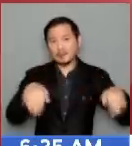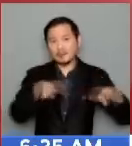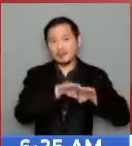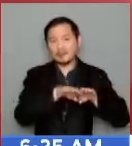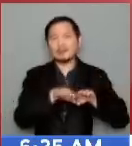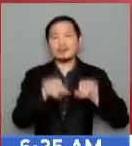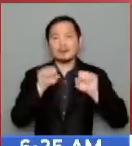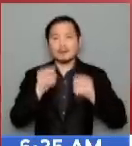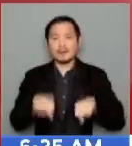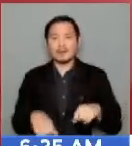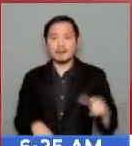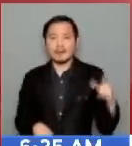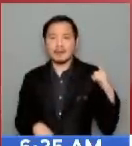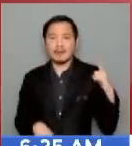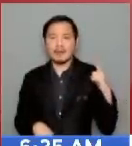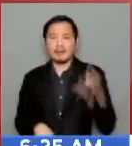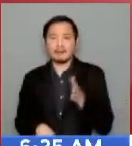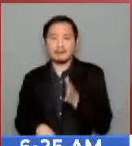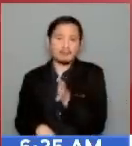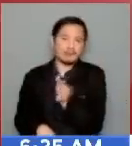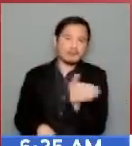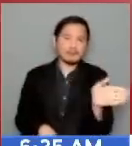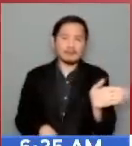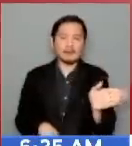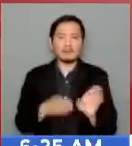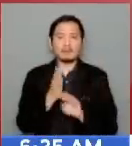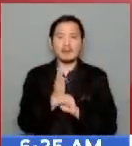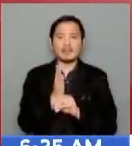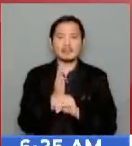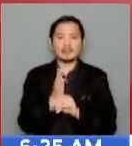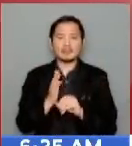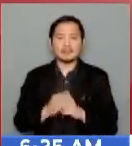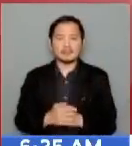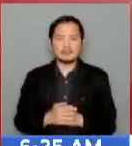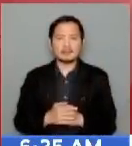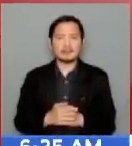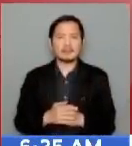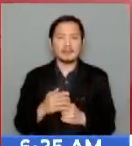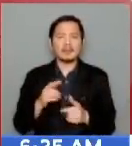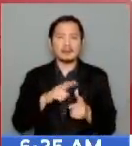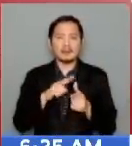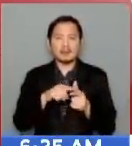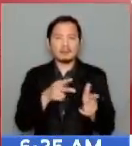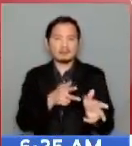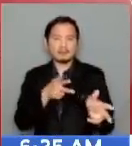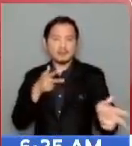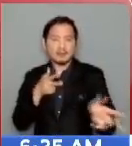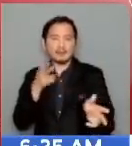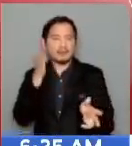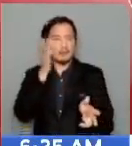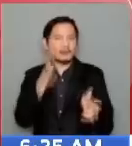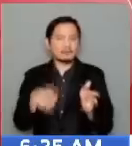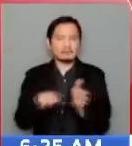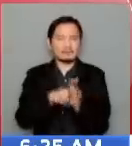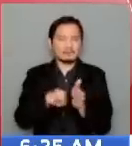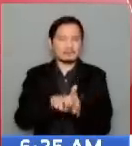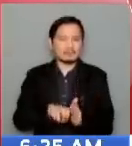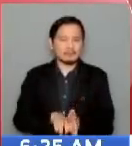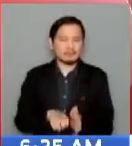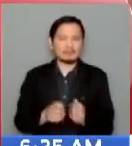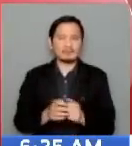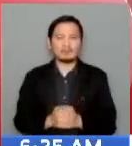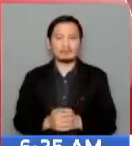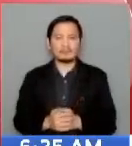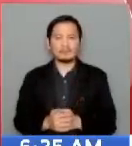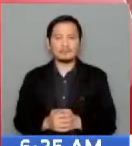bus para makapasok po ito muli sa bus carousel lane po natin. So insofar as the buses are concerned, after